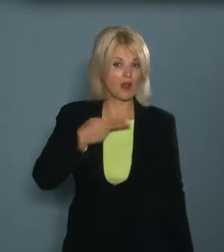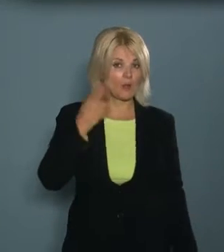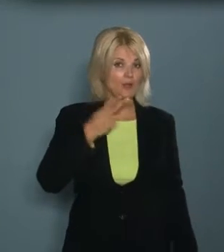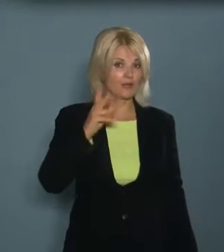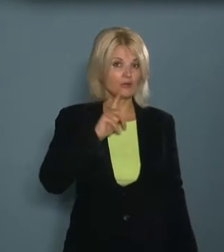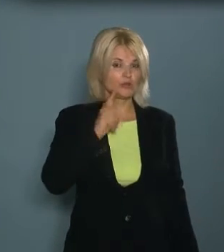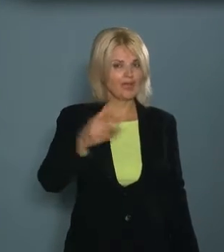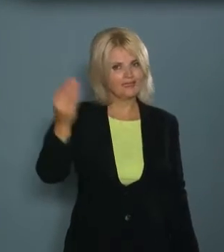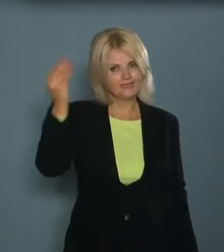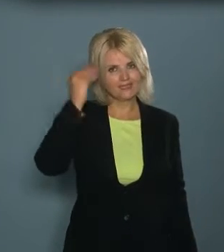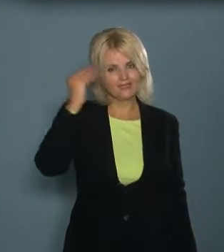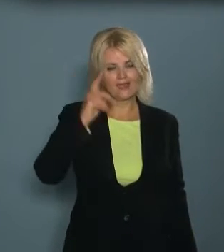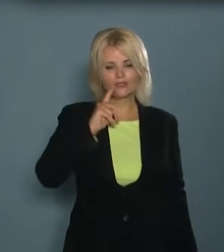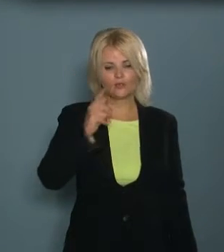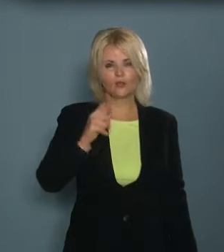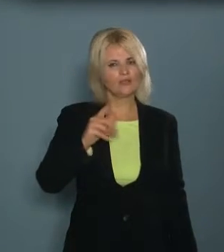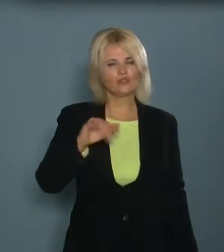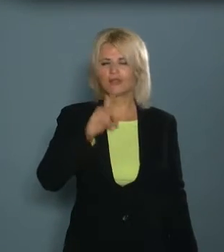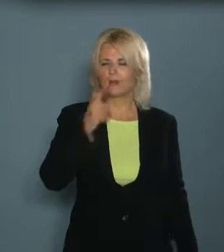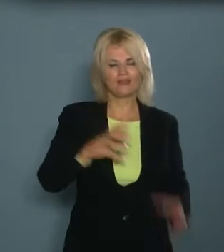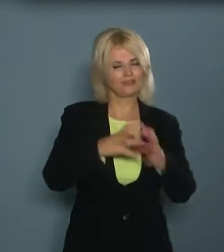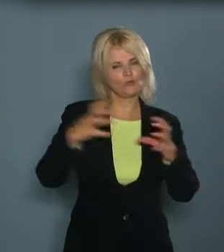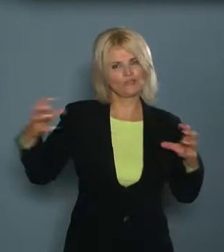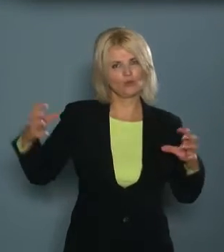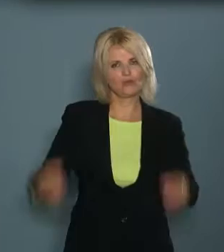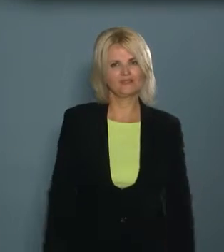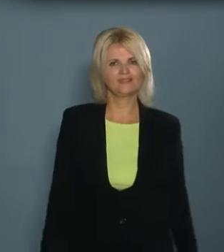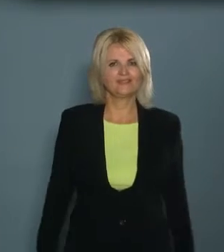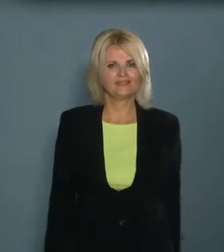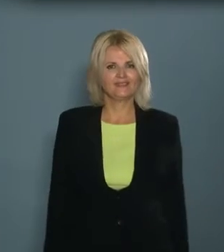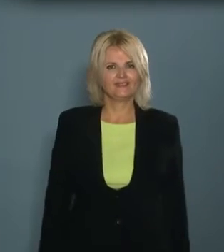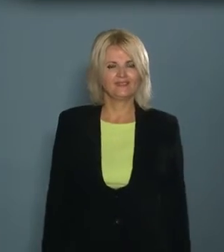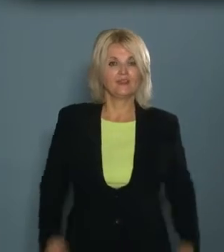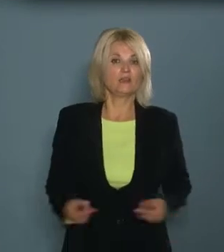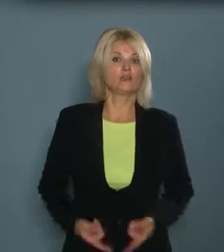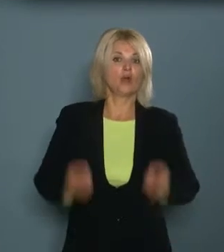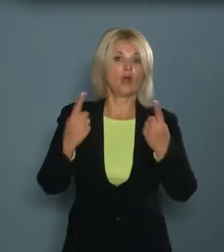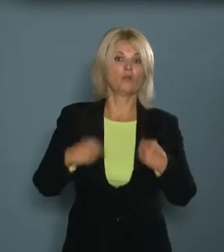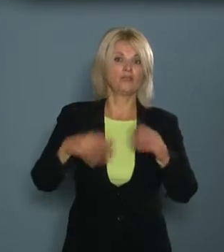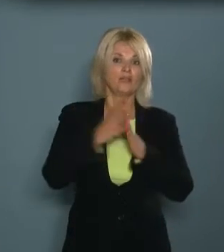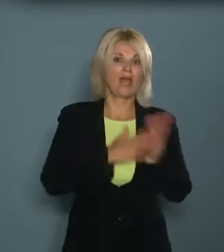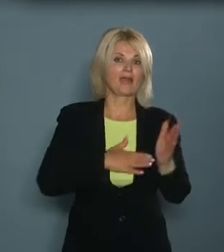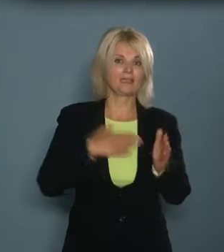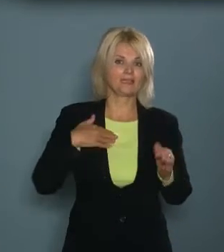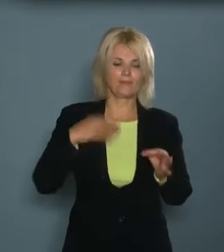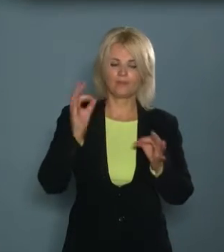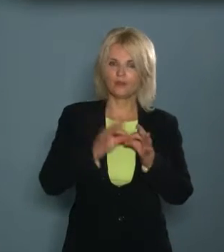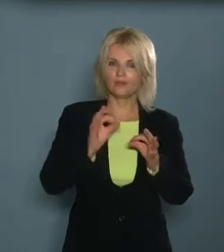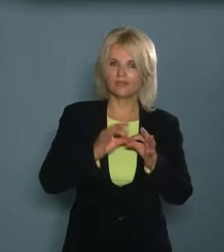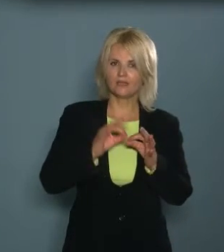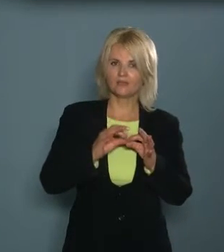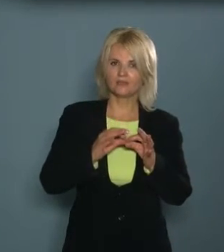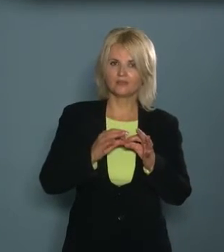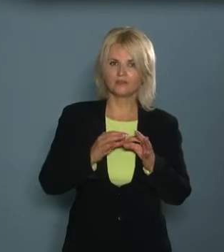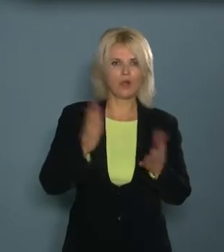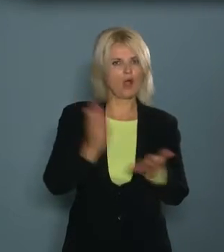lesz, érthető is lesz, meg nem is lesz hosszú. És ahonnan elkezdem ezt a történetet, az ráadásul